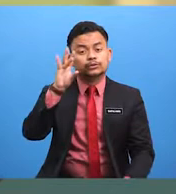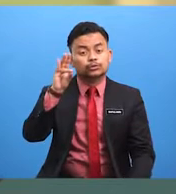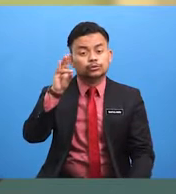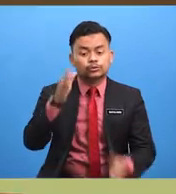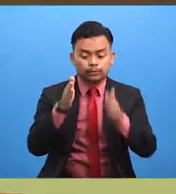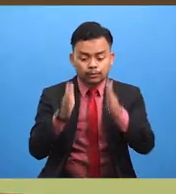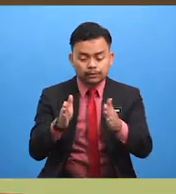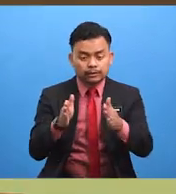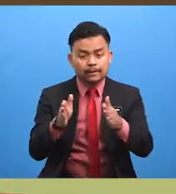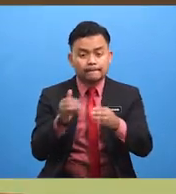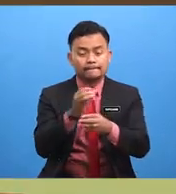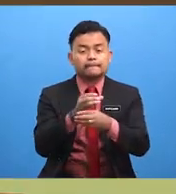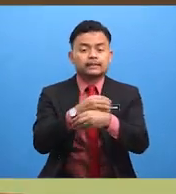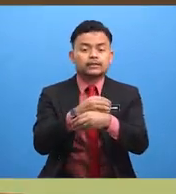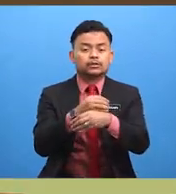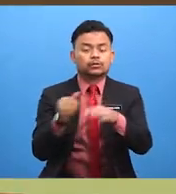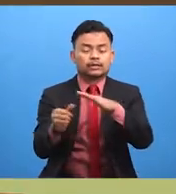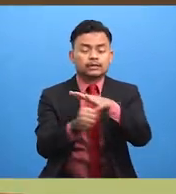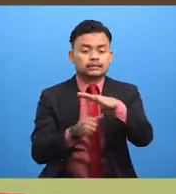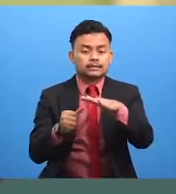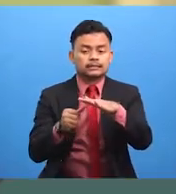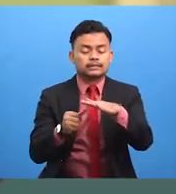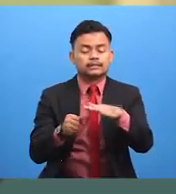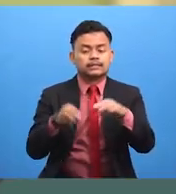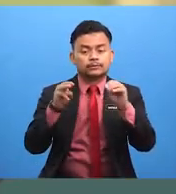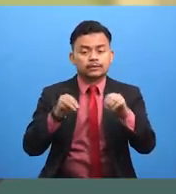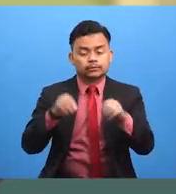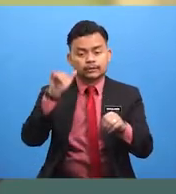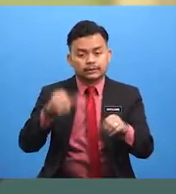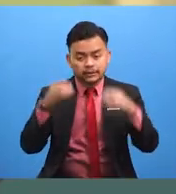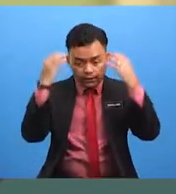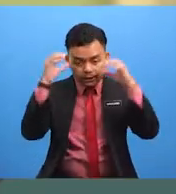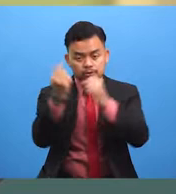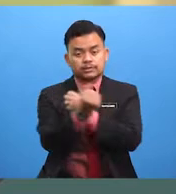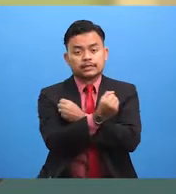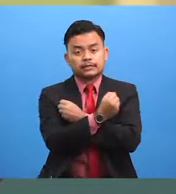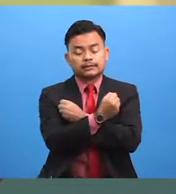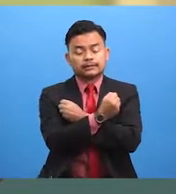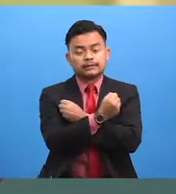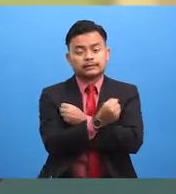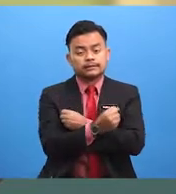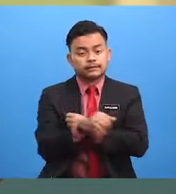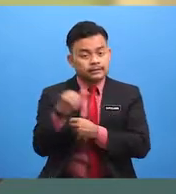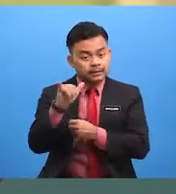asas. Murid-murid yang saya sayangi, adakah kamu masih bersama-sama dengan saya?